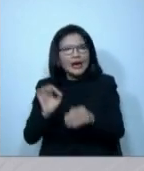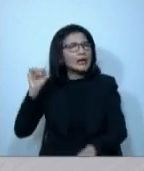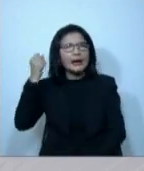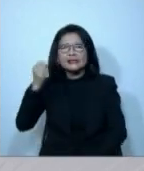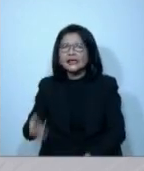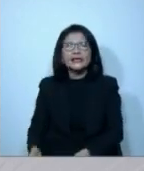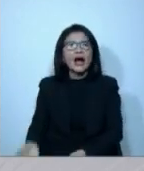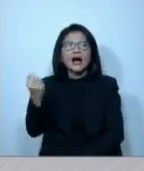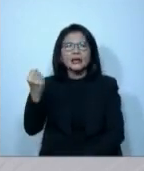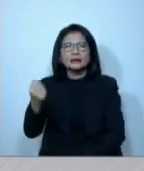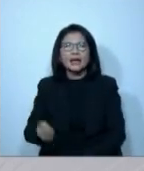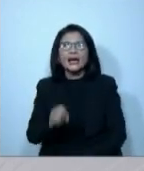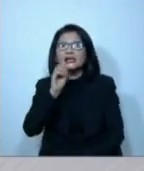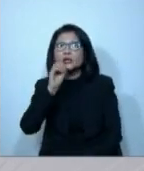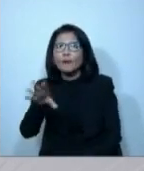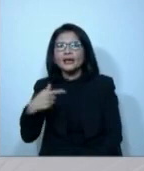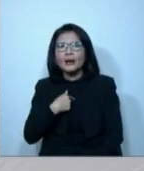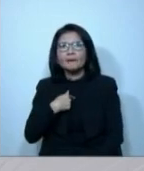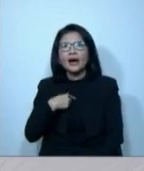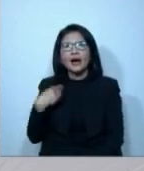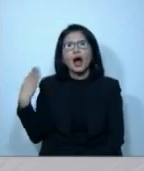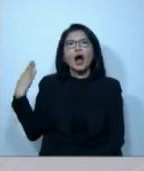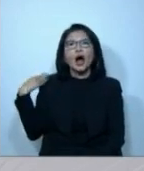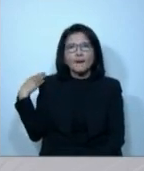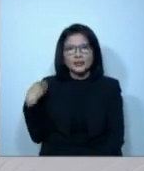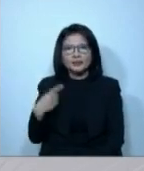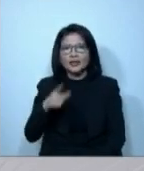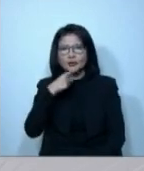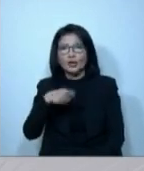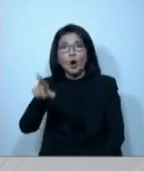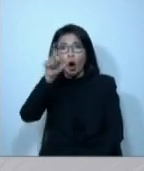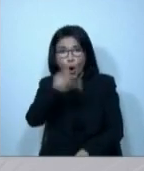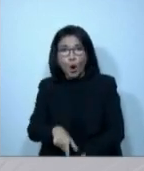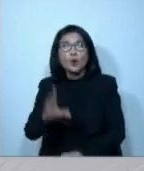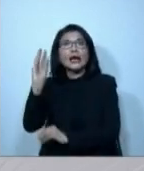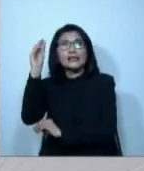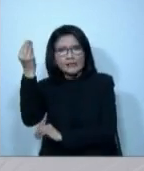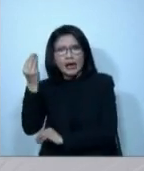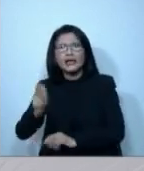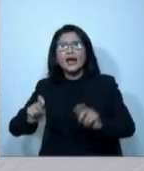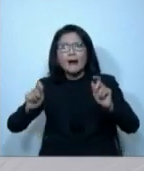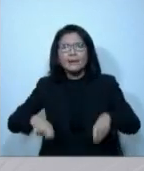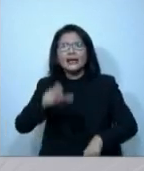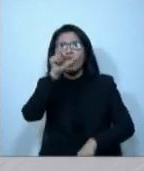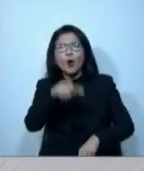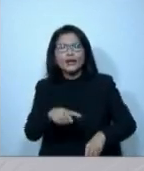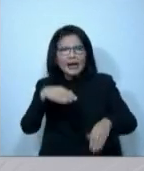diangkat. Lalu apa jawabannya? Atasan saya bilang, wong yang di Jakarta aja pakai ordal. Kenapa kita di bawah tidak boleh pakai